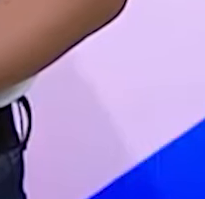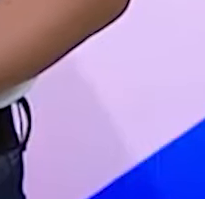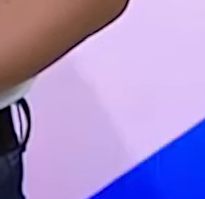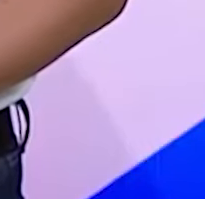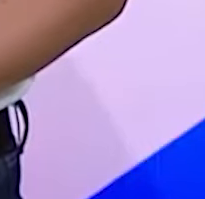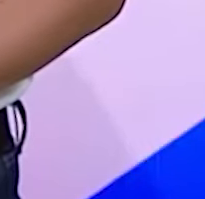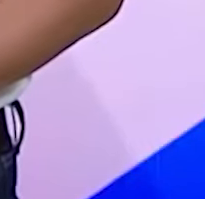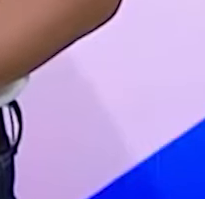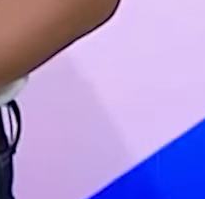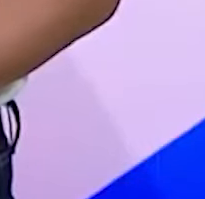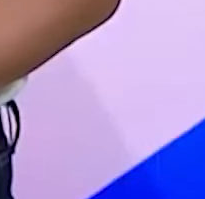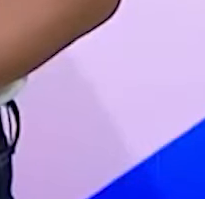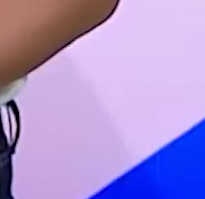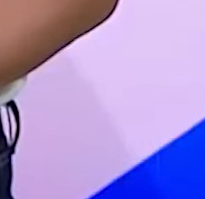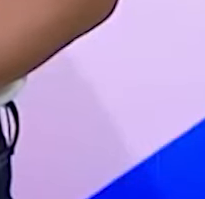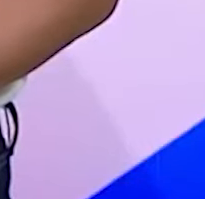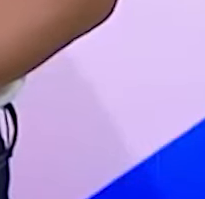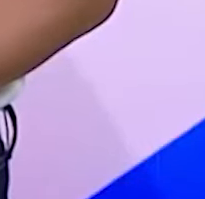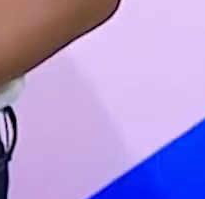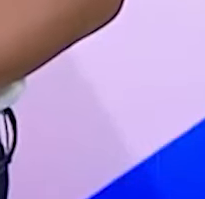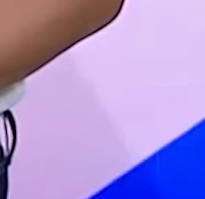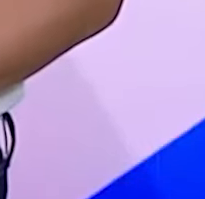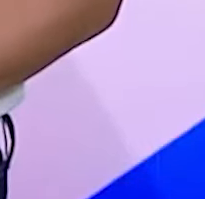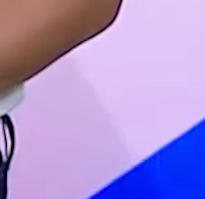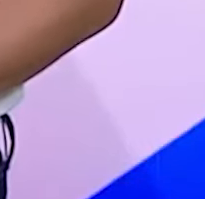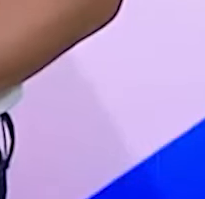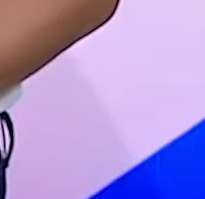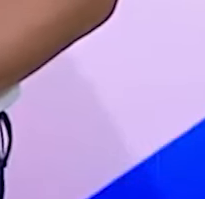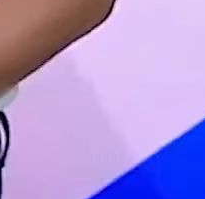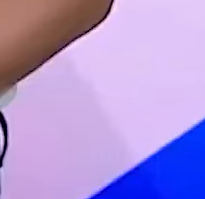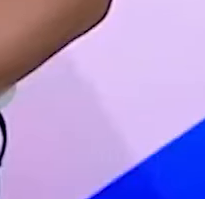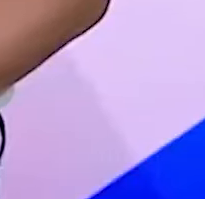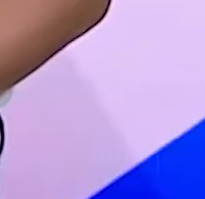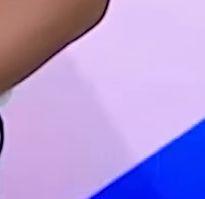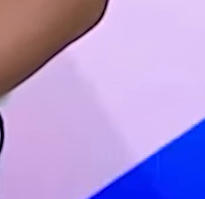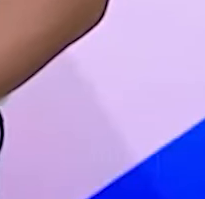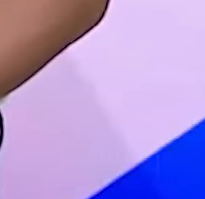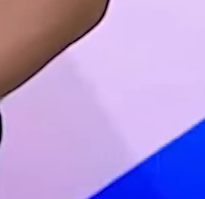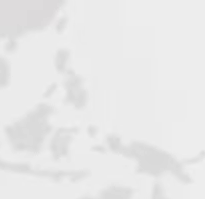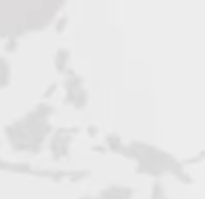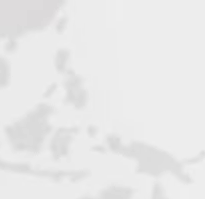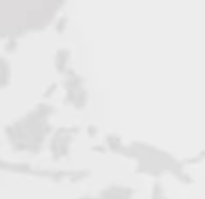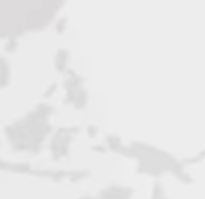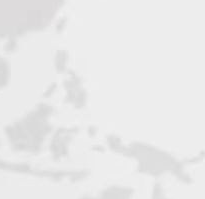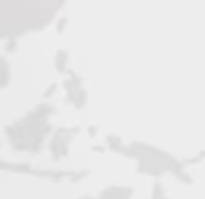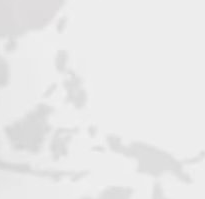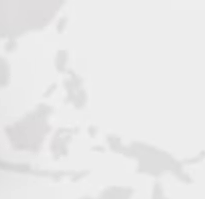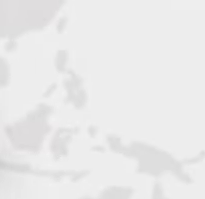updates, maging una ka sa balita at mag-subscribe sa YouTube channel ng GMA Integrated News.